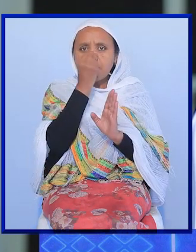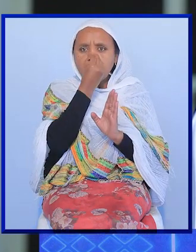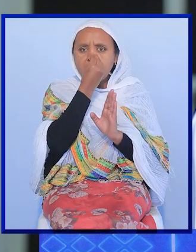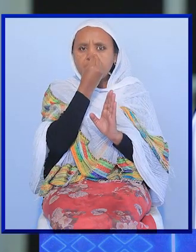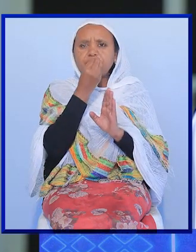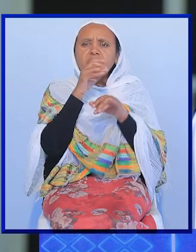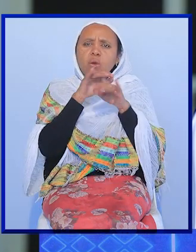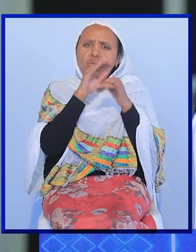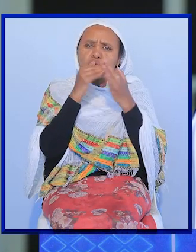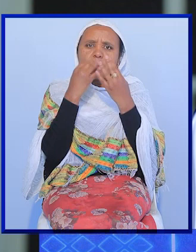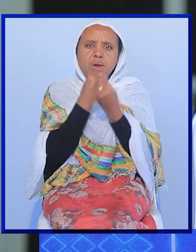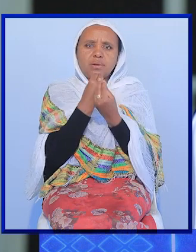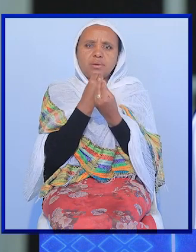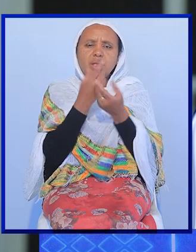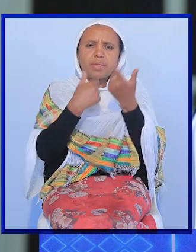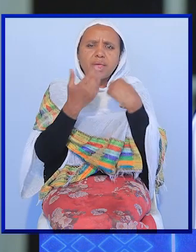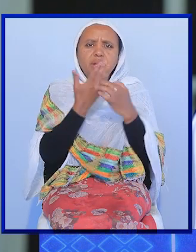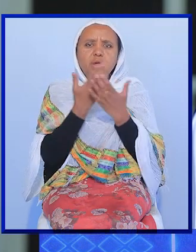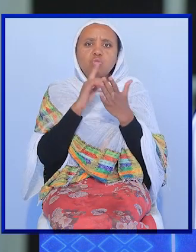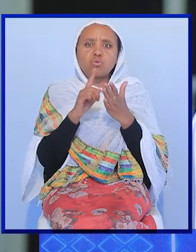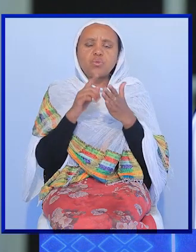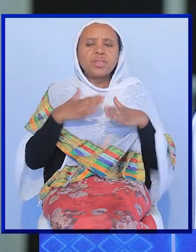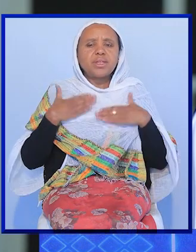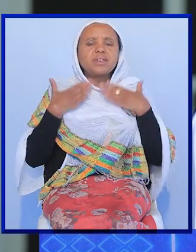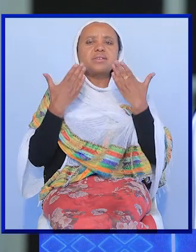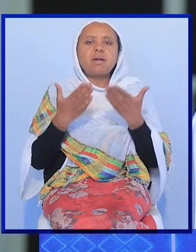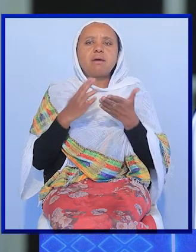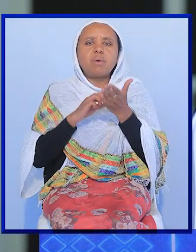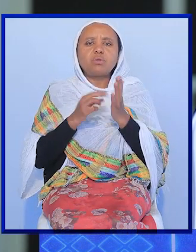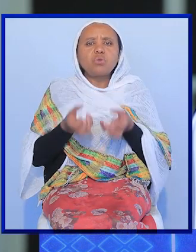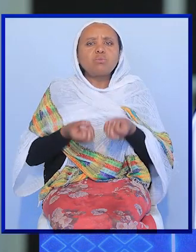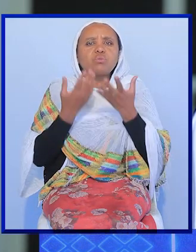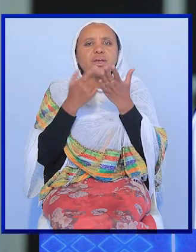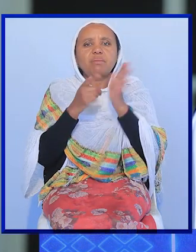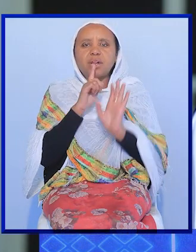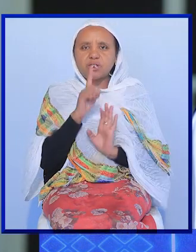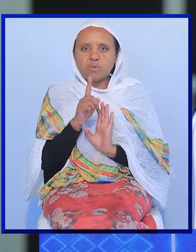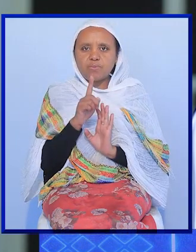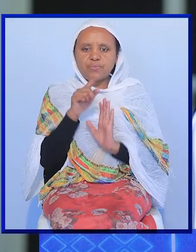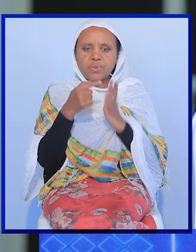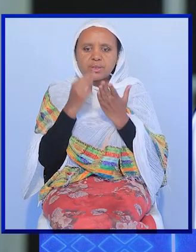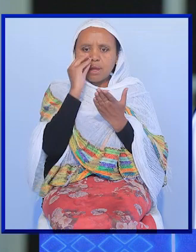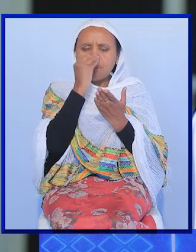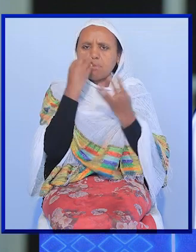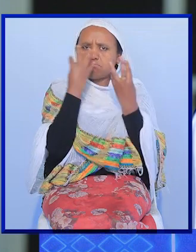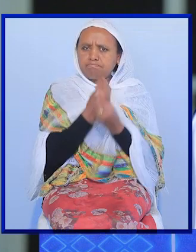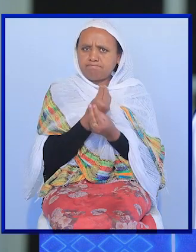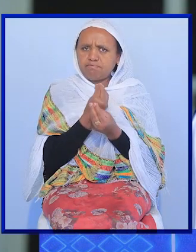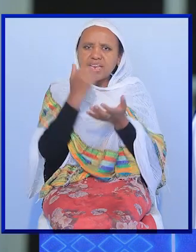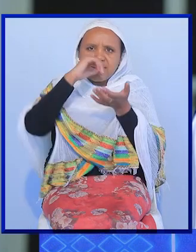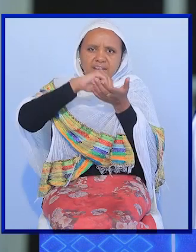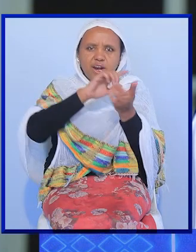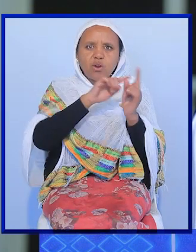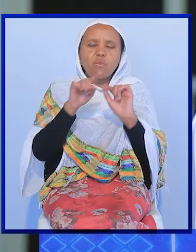ነገር ሁሉ መግለጫ ነው፣ የመልካም ነገር ሁሉ፣ የደስታ መግለጫ ነው፣ የብዙ ነገር መግለጫ ነው። እና አበባ ውብ ነው፣ እንደገና